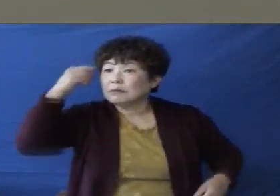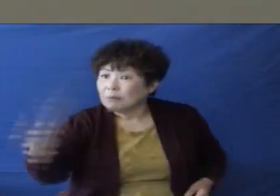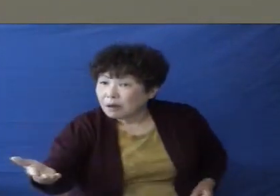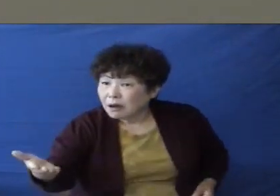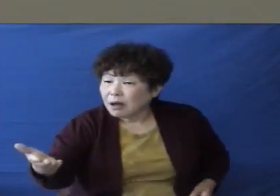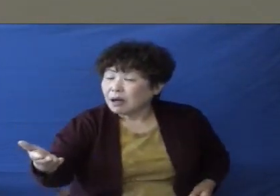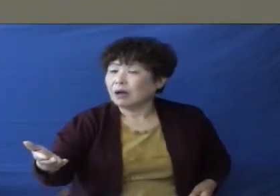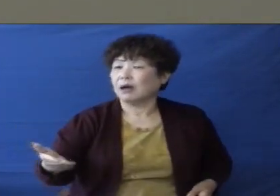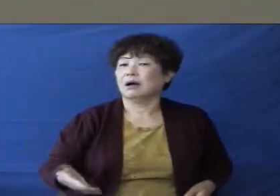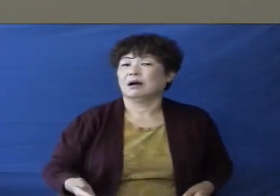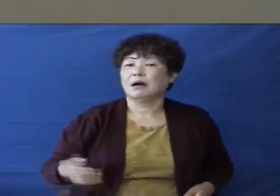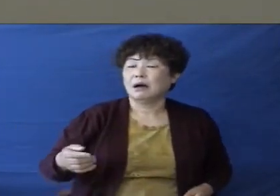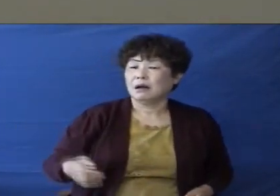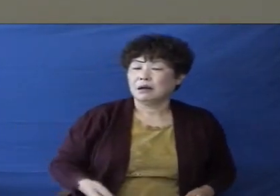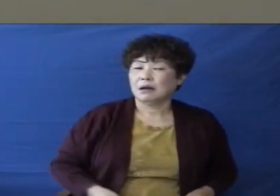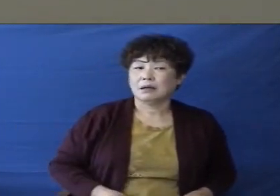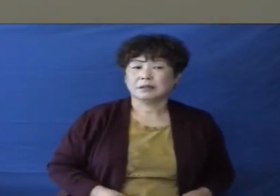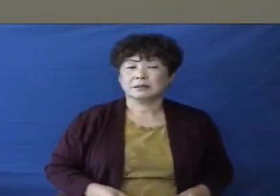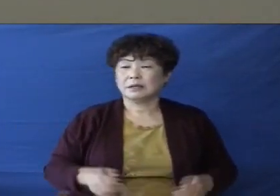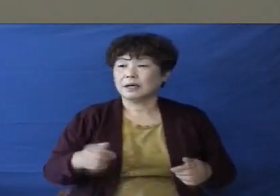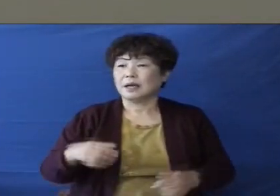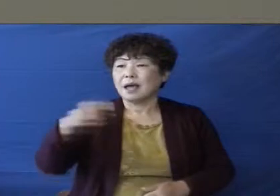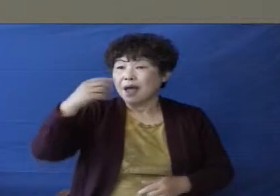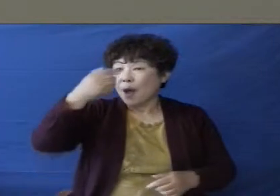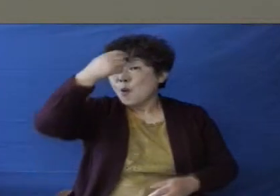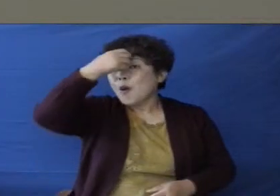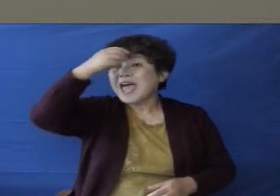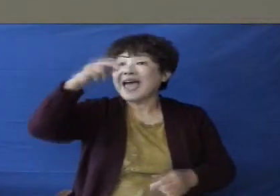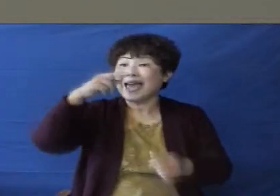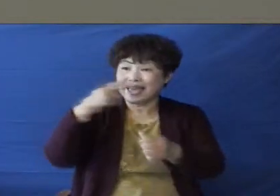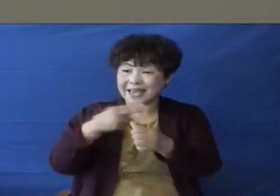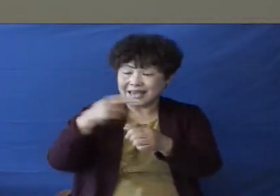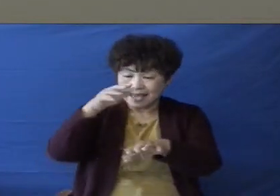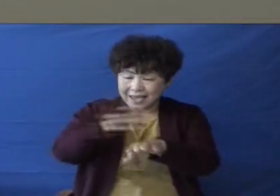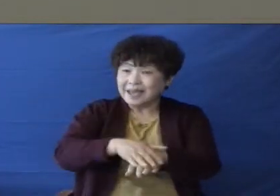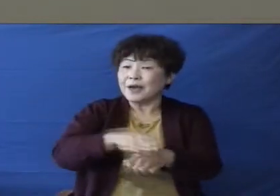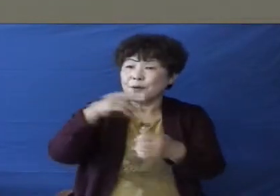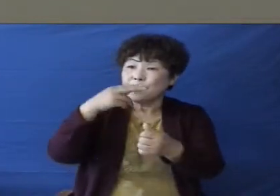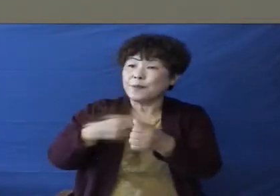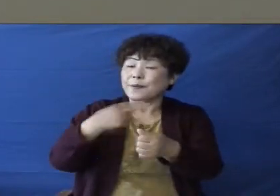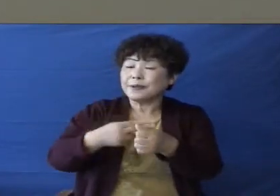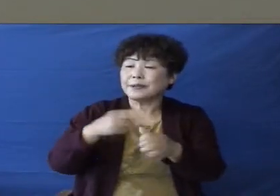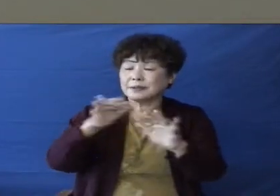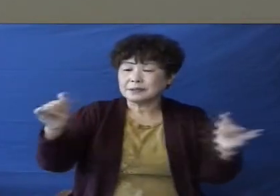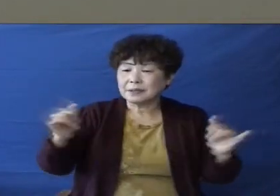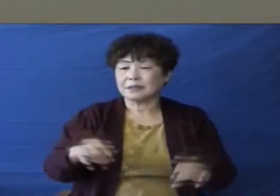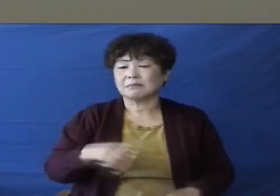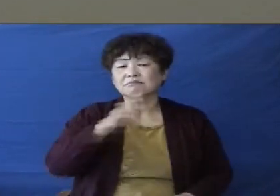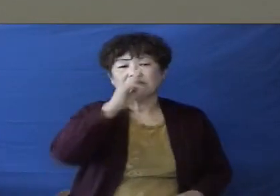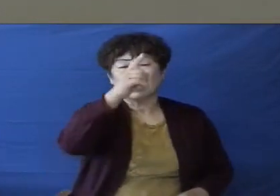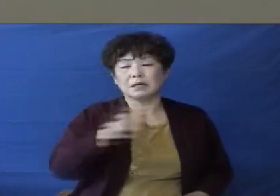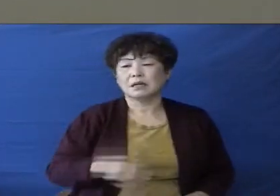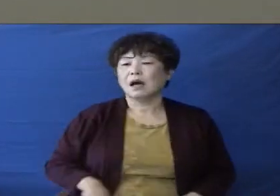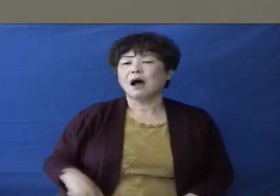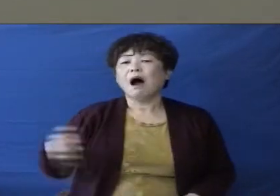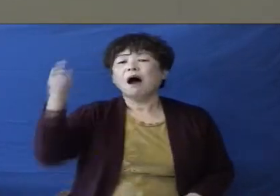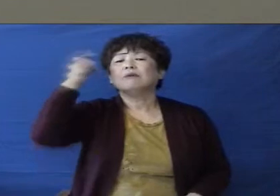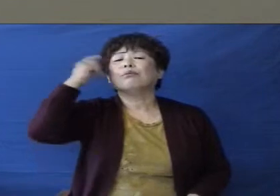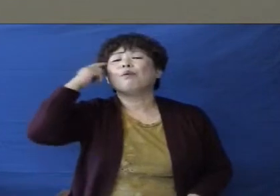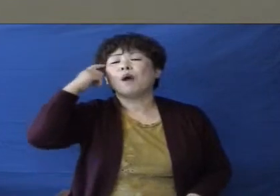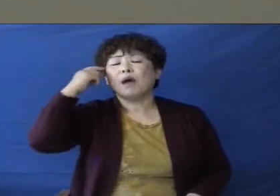2 회 당장은 뭐라고 하냐면 아니 평일 날 하면 되잖아 평일 날 에 왜